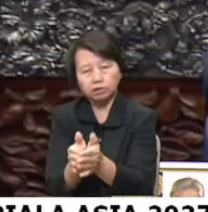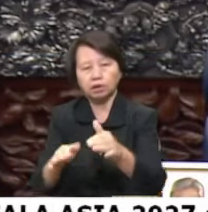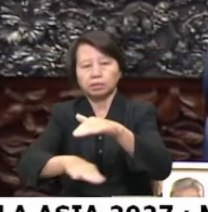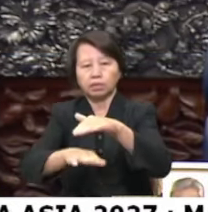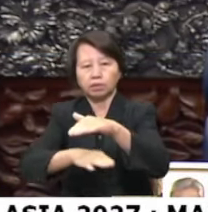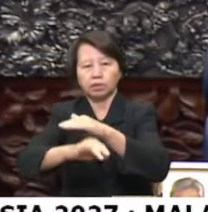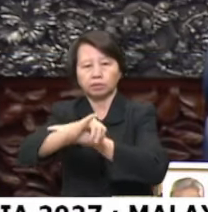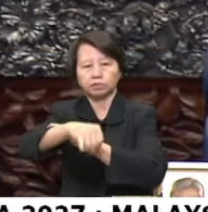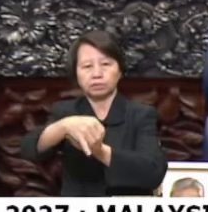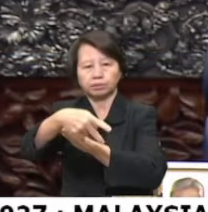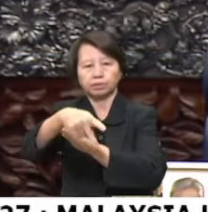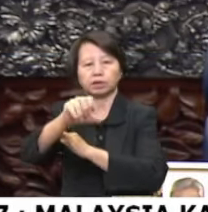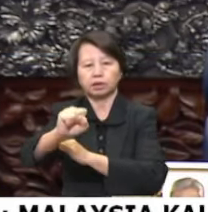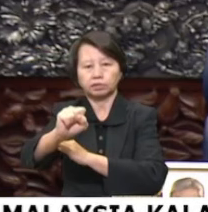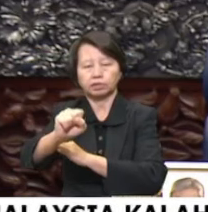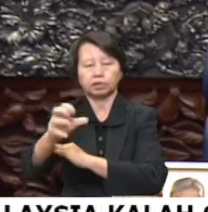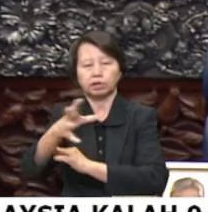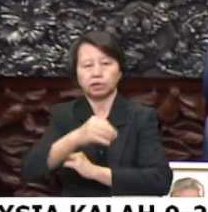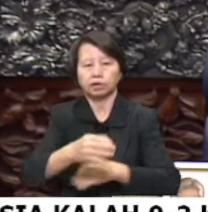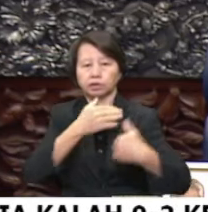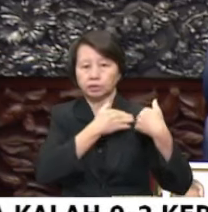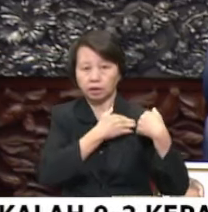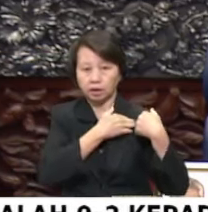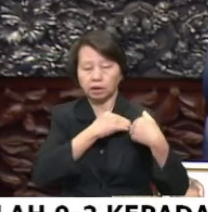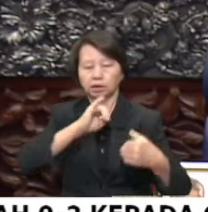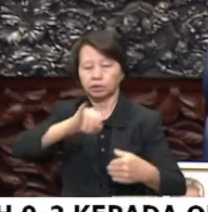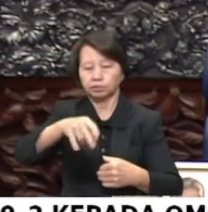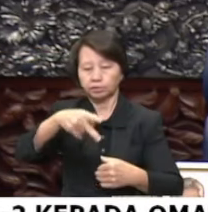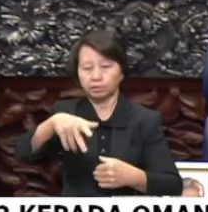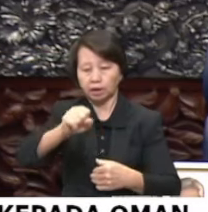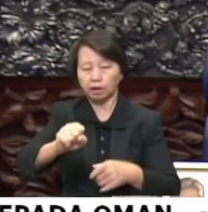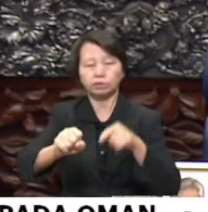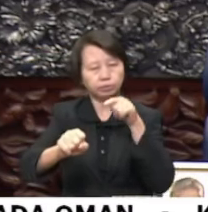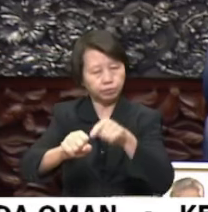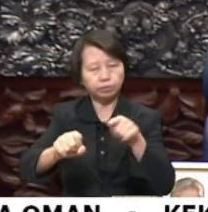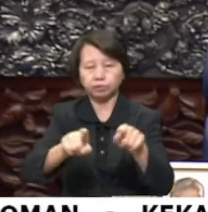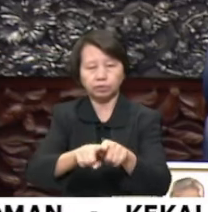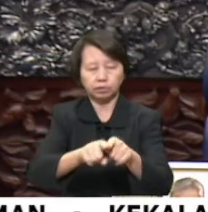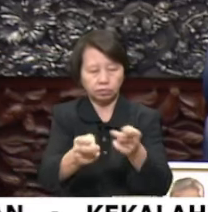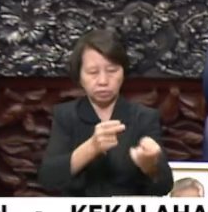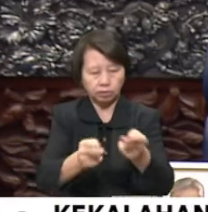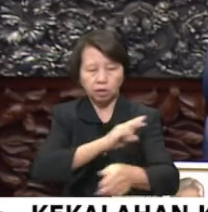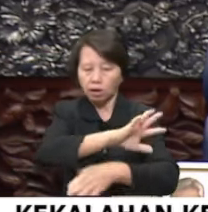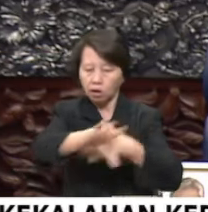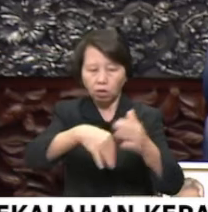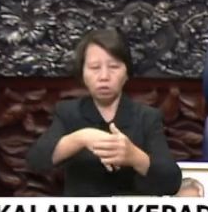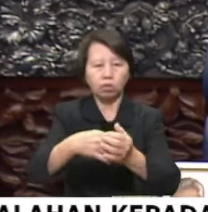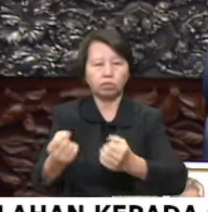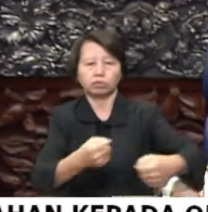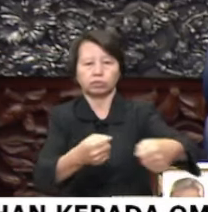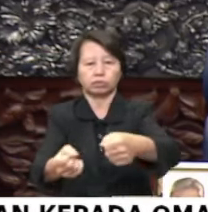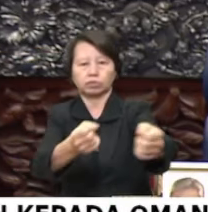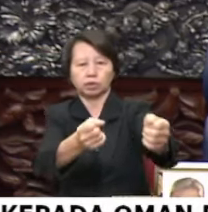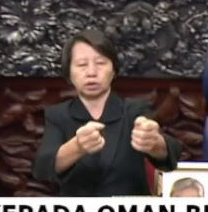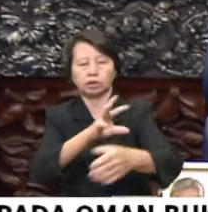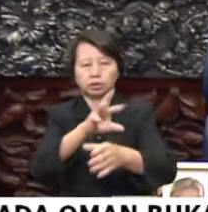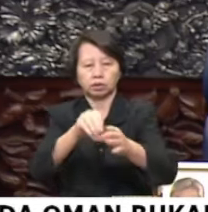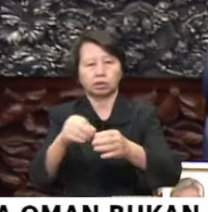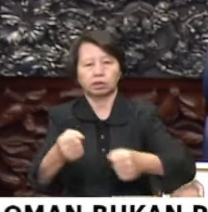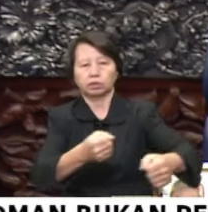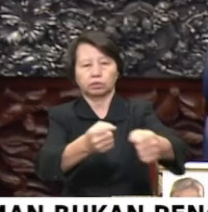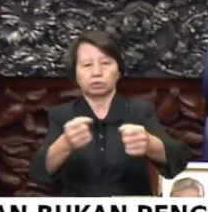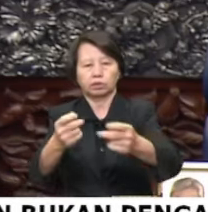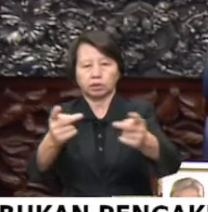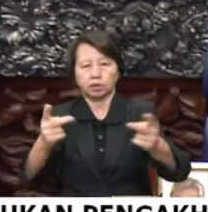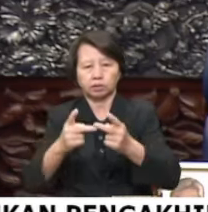JPS. Tanggungjawab JPS juga termasuklah mengurus dan menyenggara semua sungai termasuklah sungai terletak di dalam